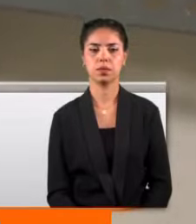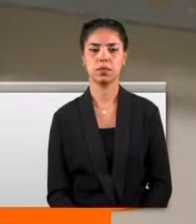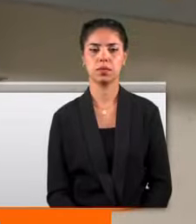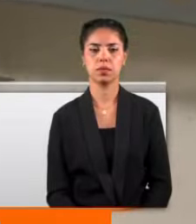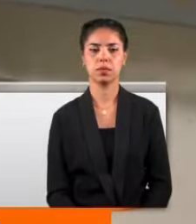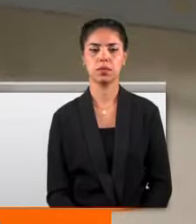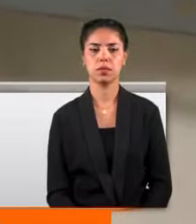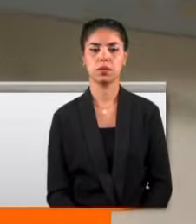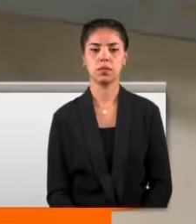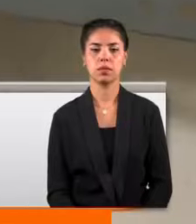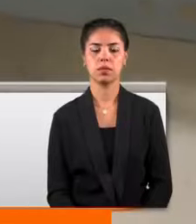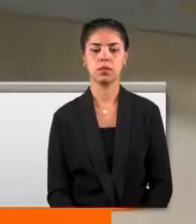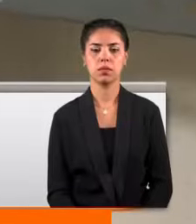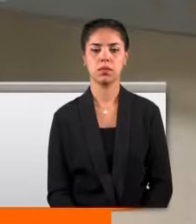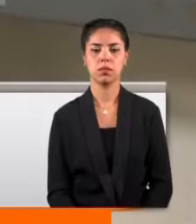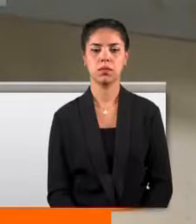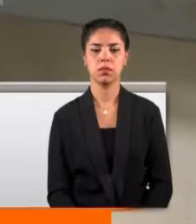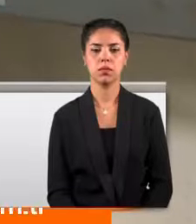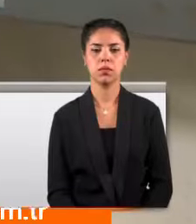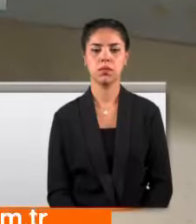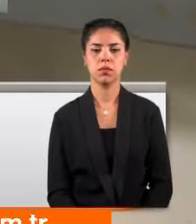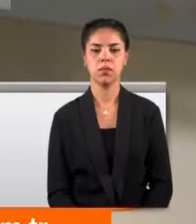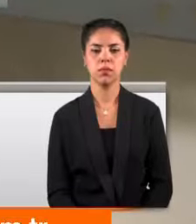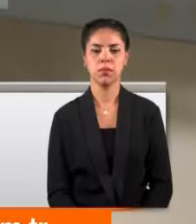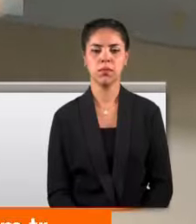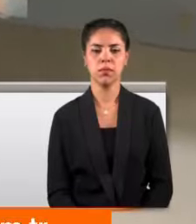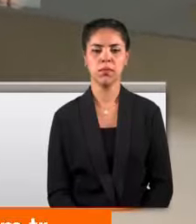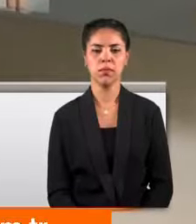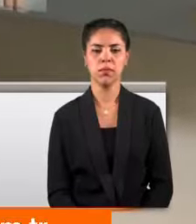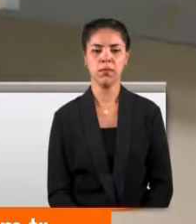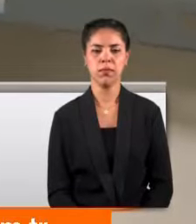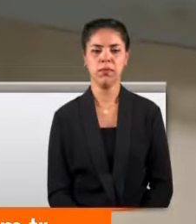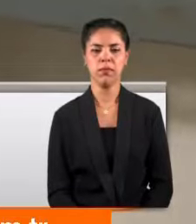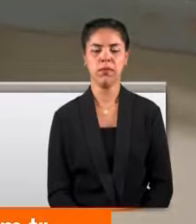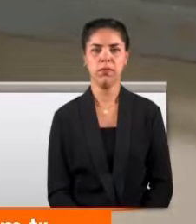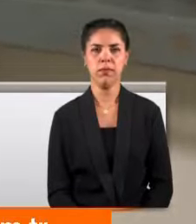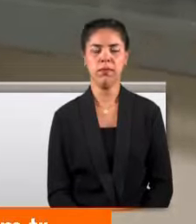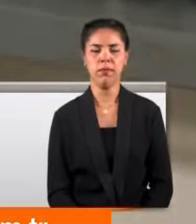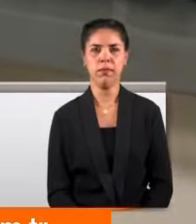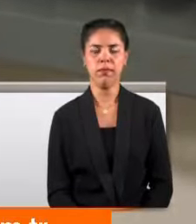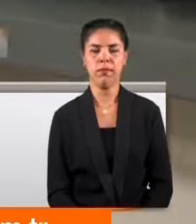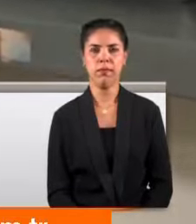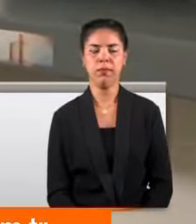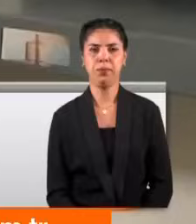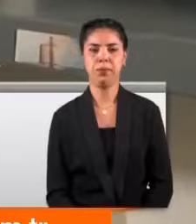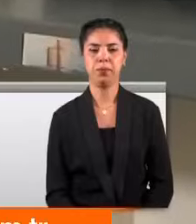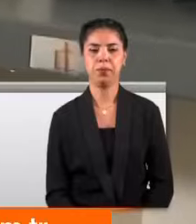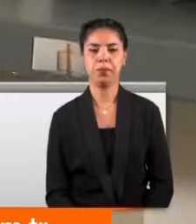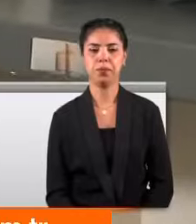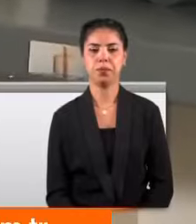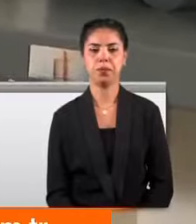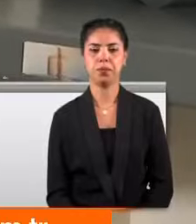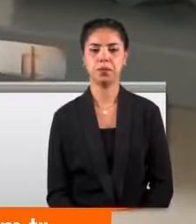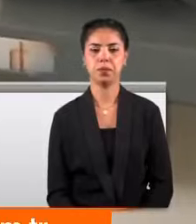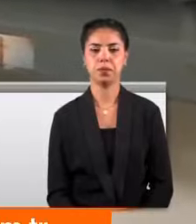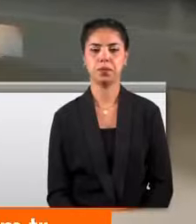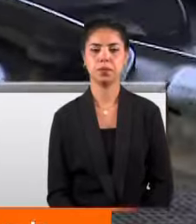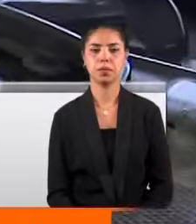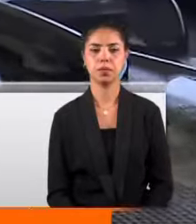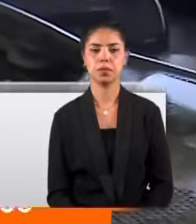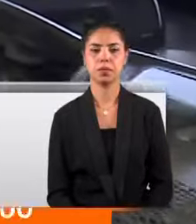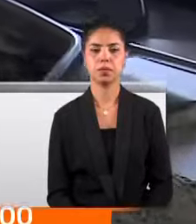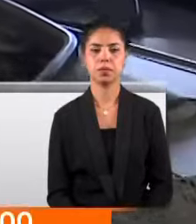ailelerimizin kendi çocuklarının bir mühendis, öğretmen olabilmeleri için herkes birbirini teşvik